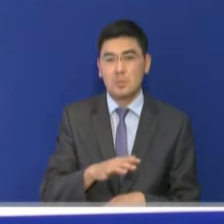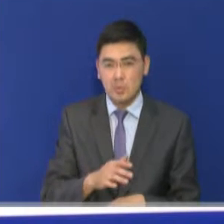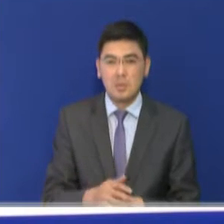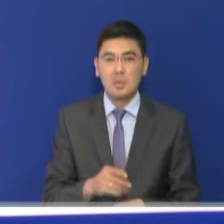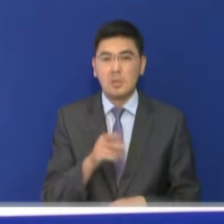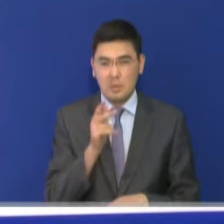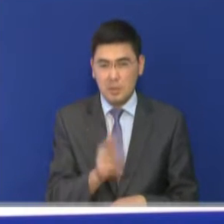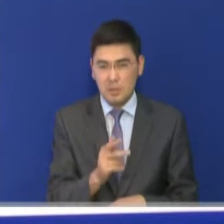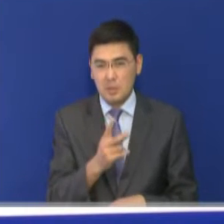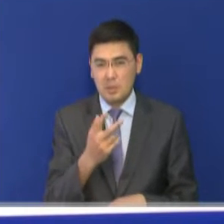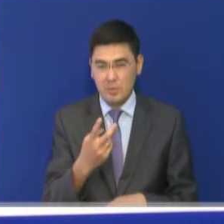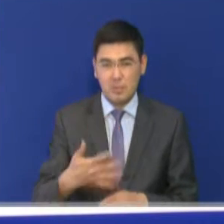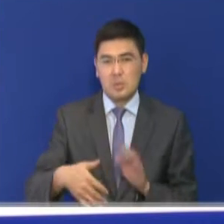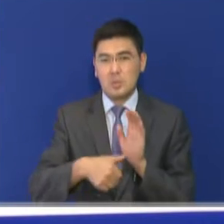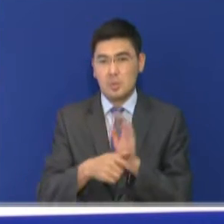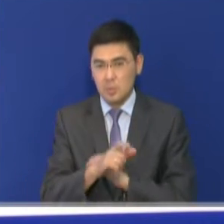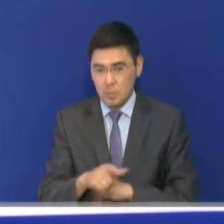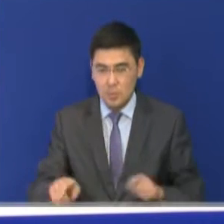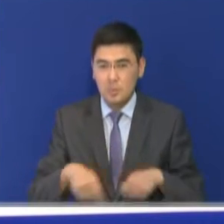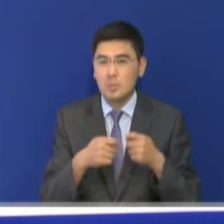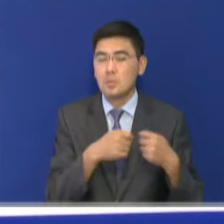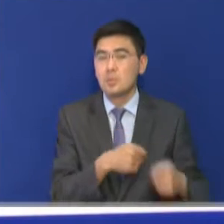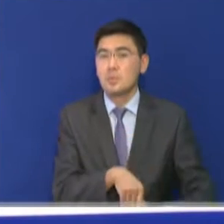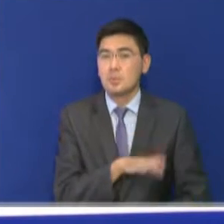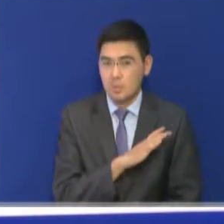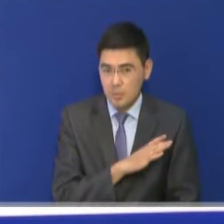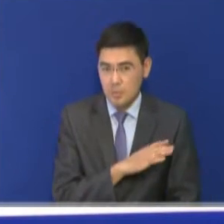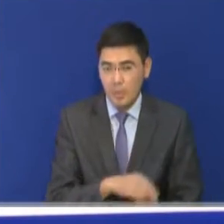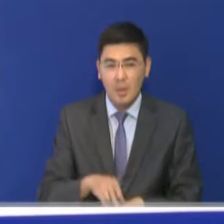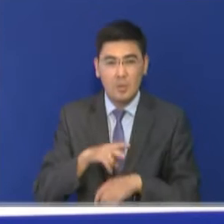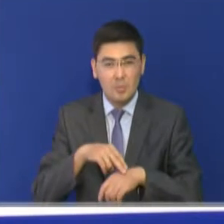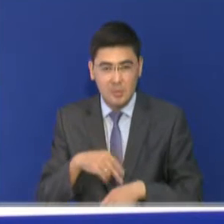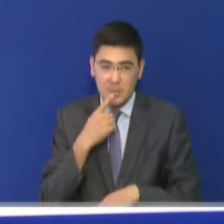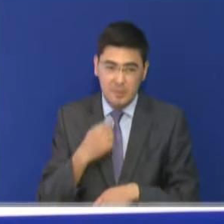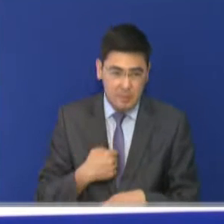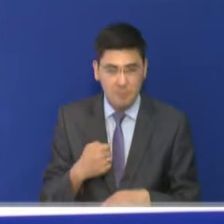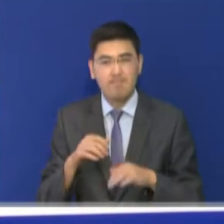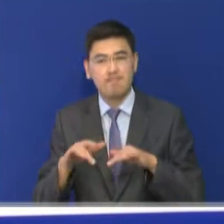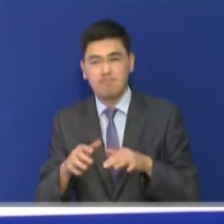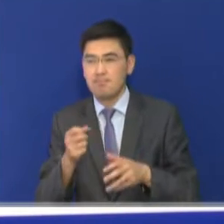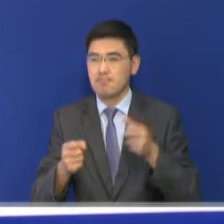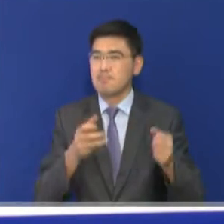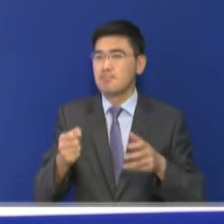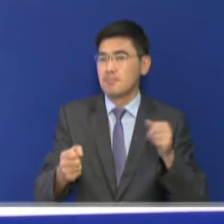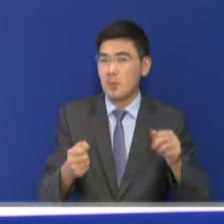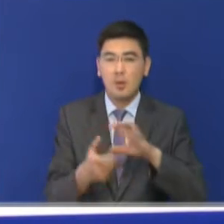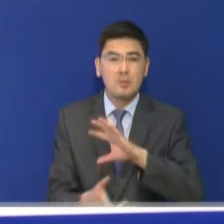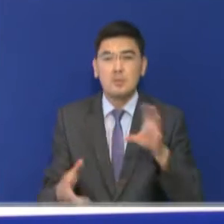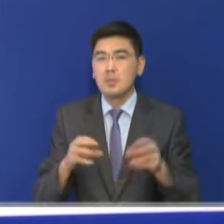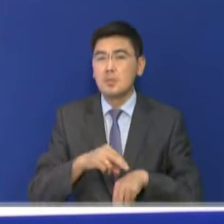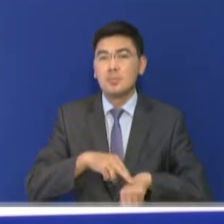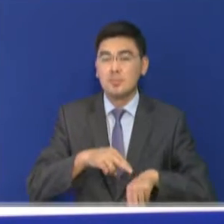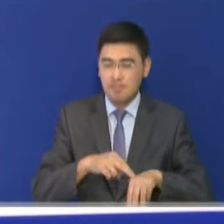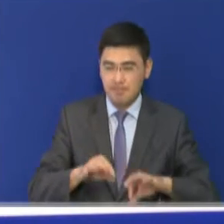1356 человек. Полиция Восточного Казахстана подвела итоги работы по противодействию нарушению режима чрезвычайного положения. И по данным Департамента